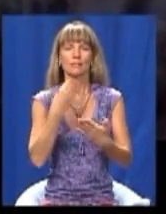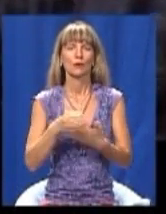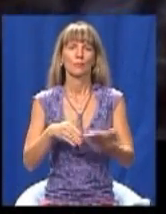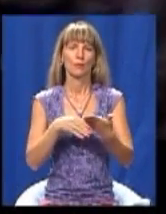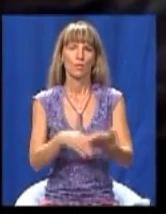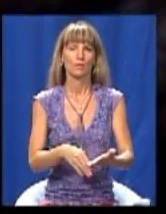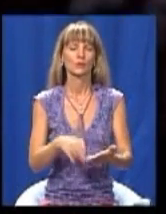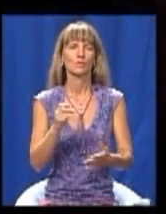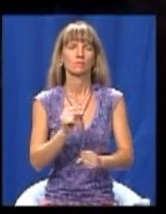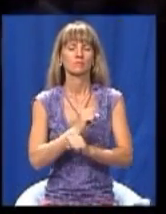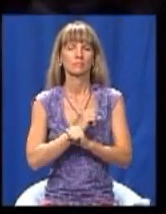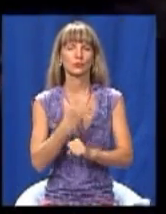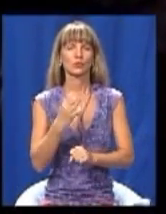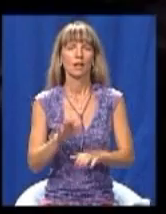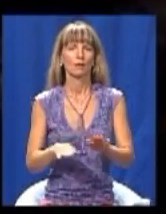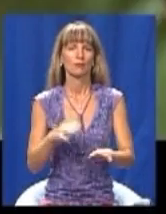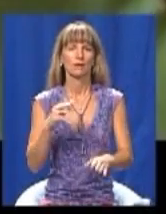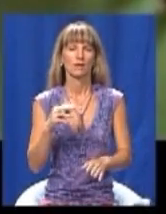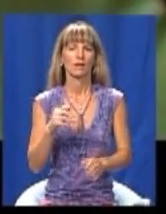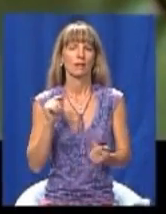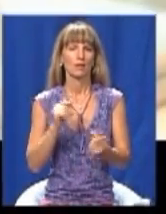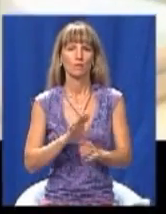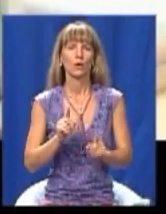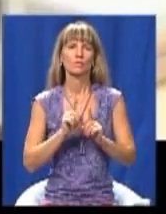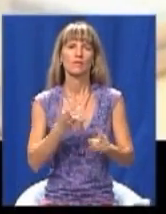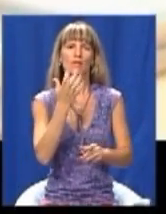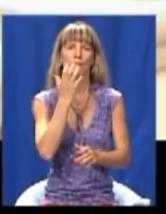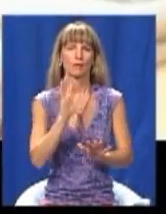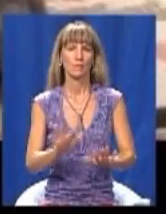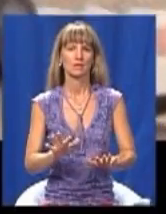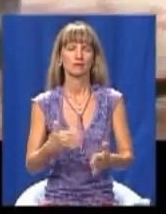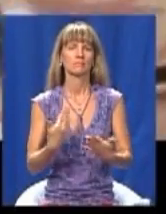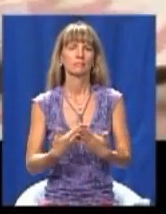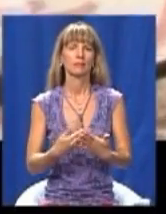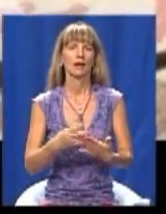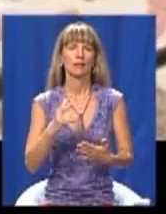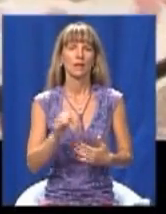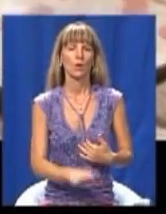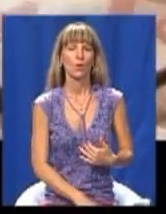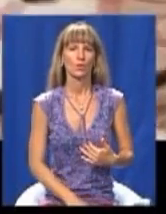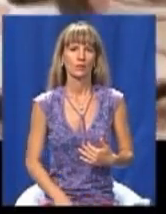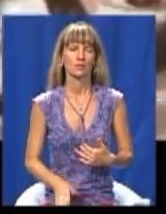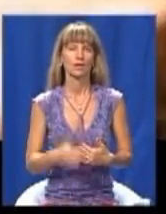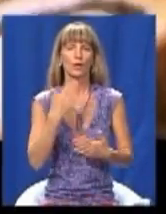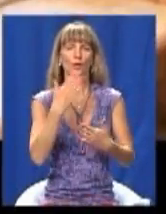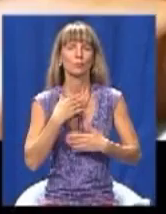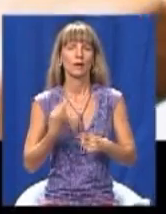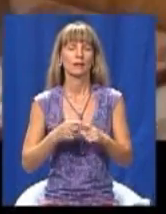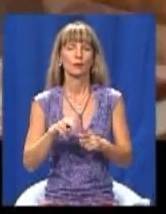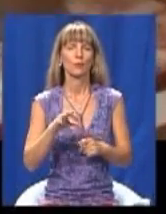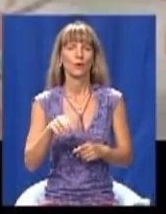Але і відпочити чотирилапі не проти, особливо в теплому містечку, наприклад, на колінах. Улюбленці цієї